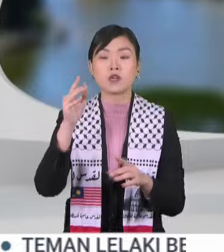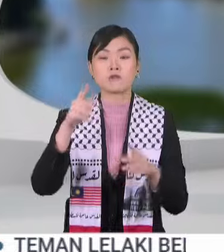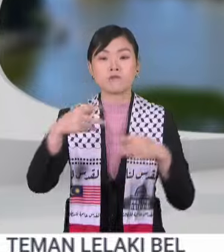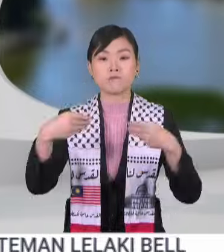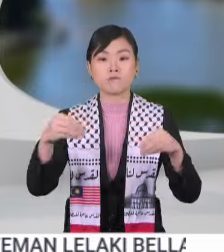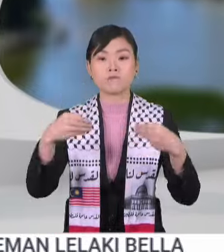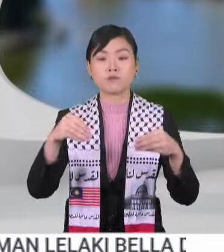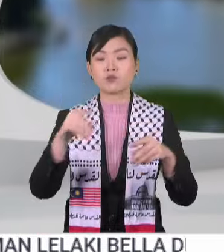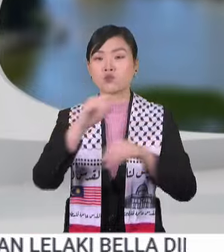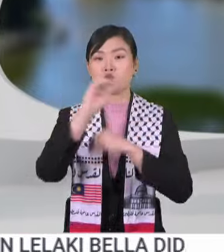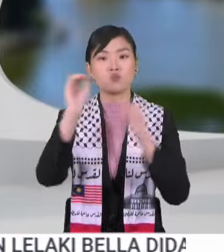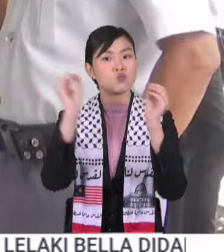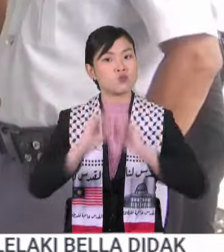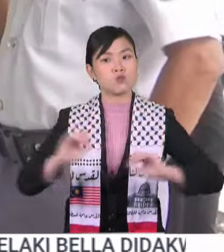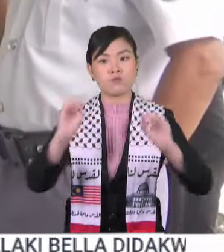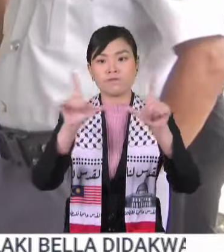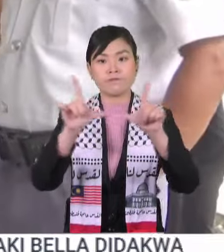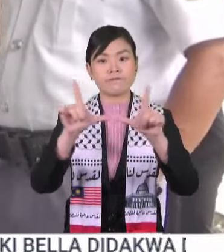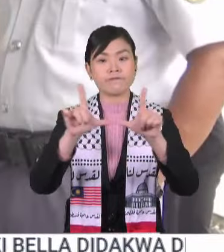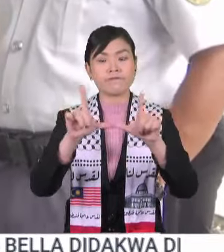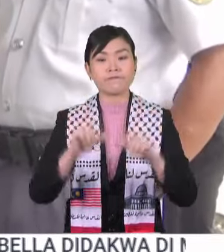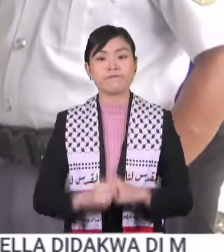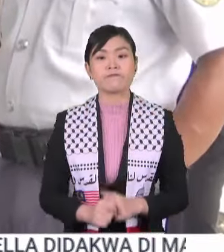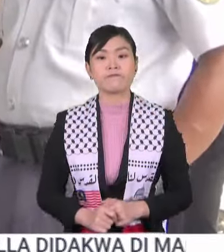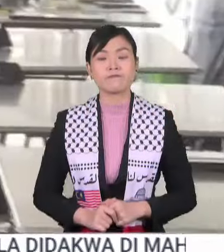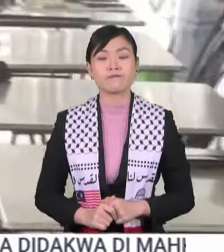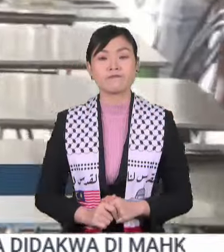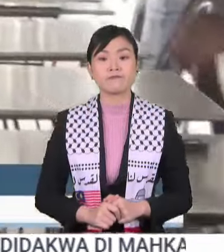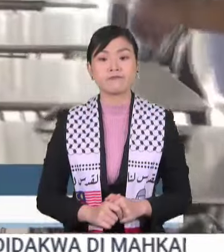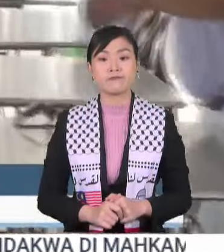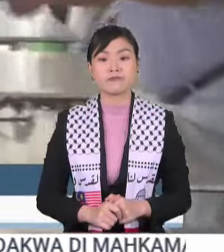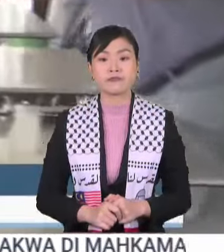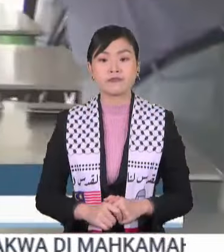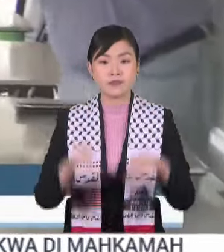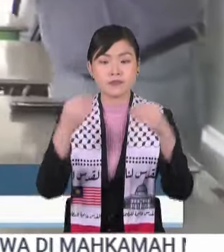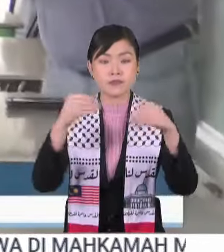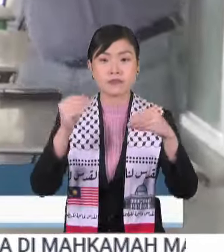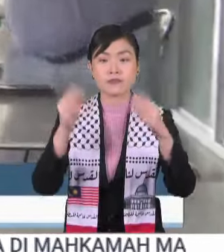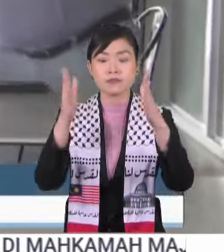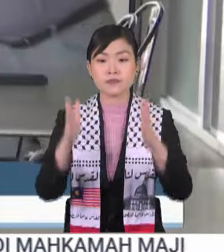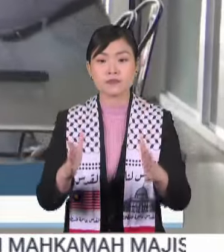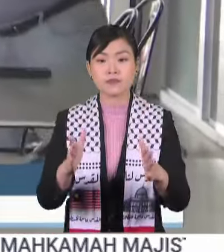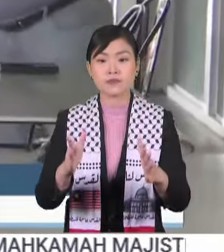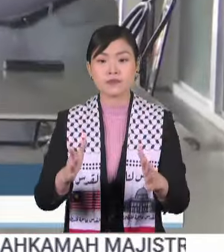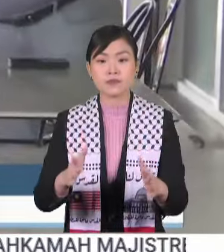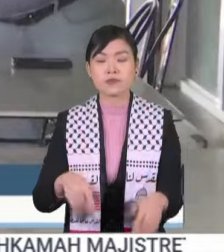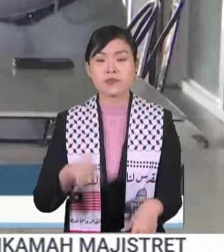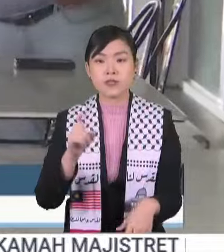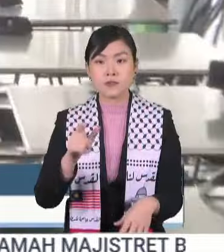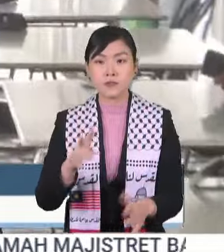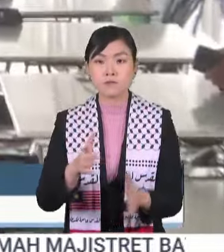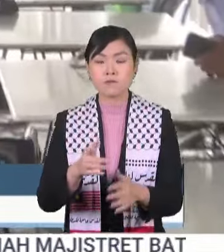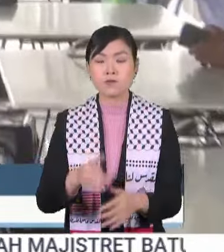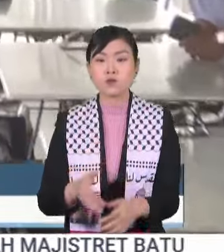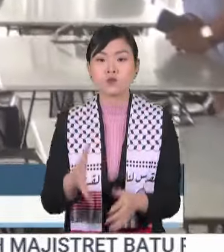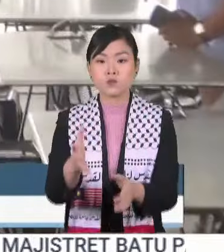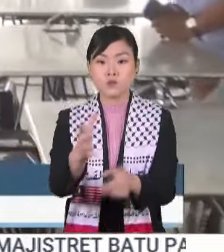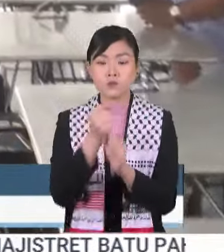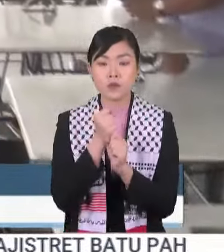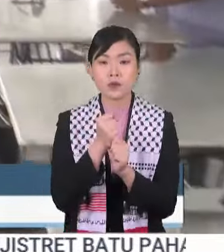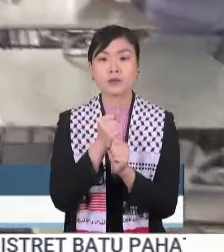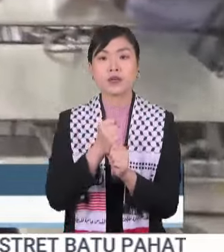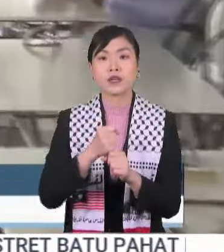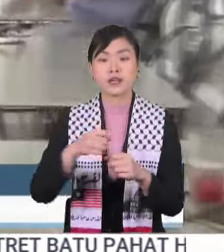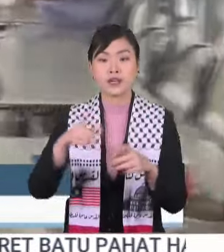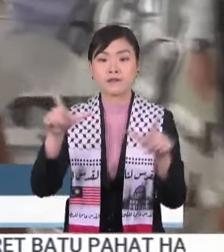mempunyai lesen untuk itu penjajah terlibat diminta untuk mendapatkan lesen sebelum 31